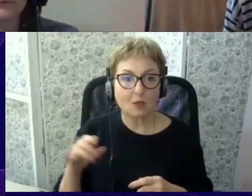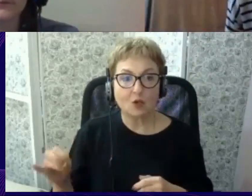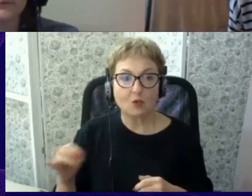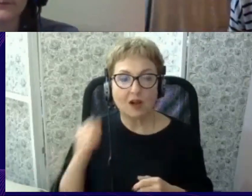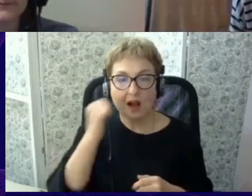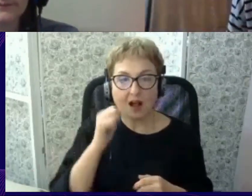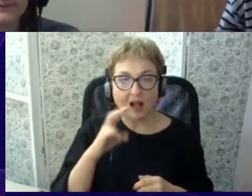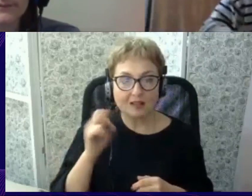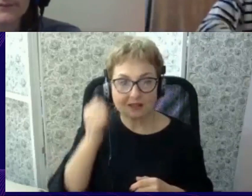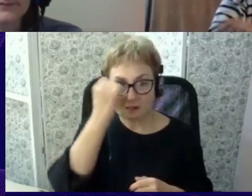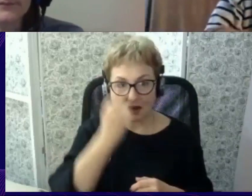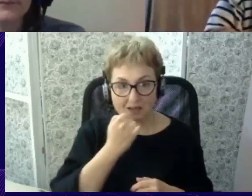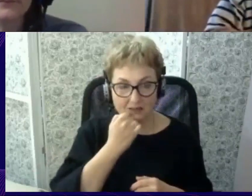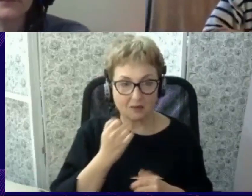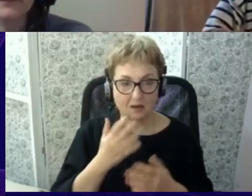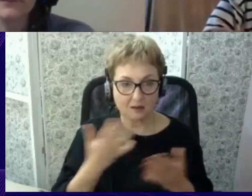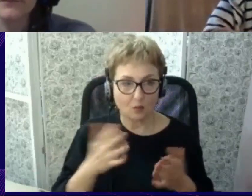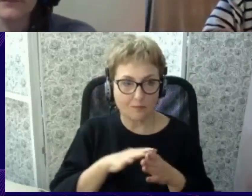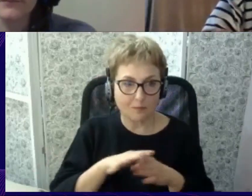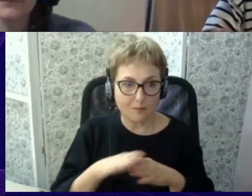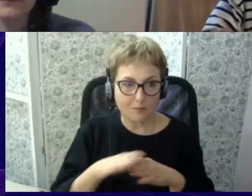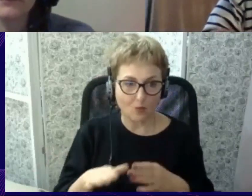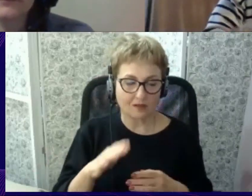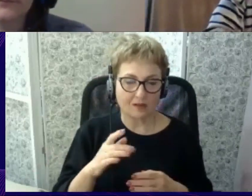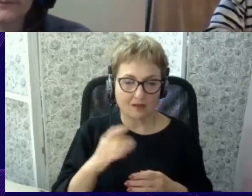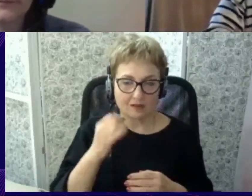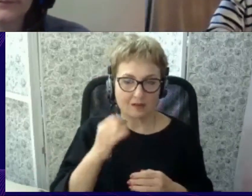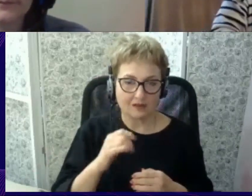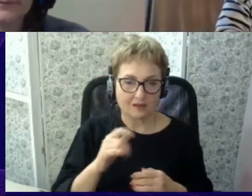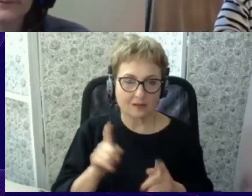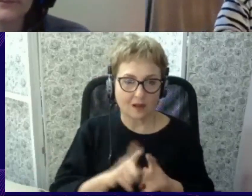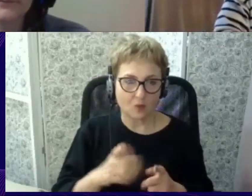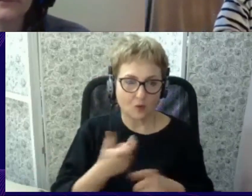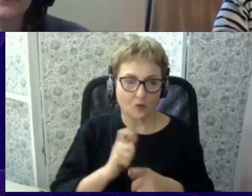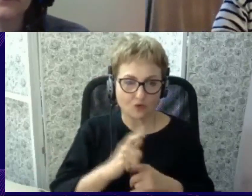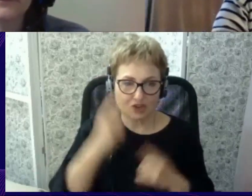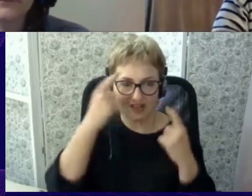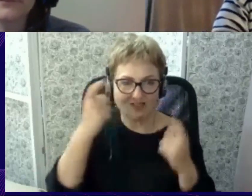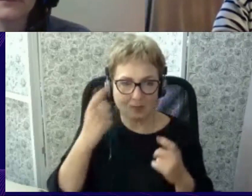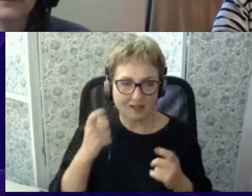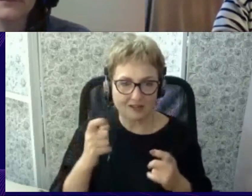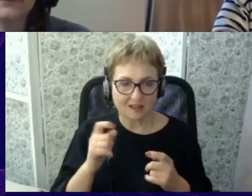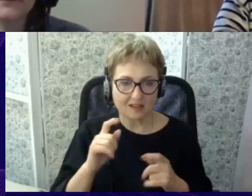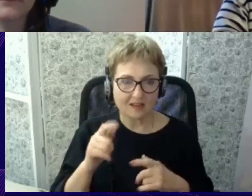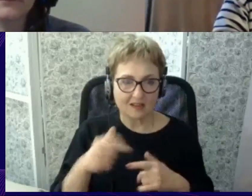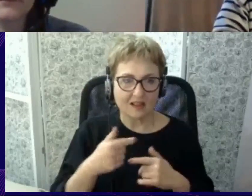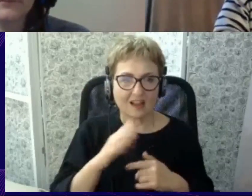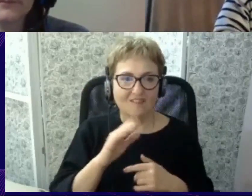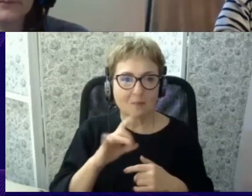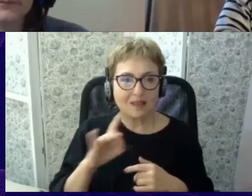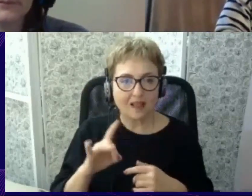Да, Анна, спасибо огромное. Настолько полный и, ну, очень информативный вебинар действительно